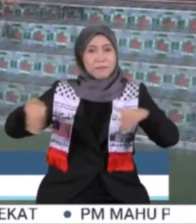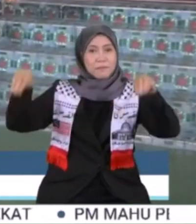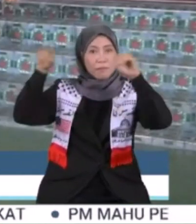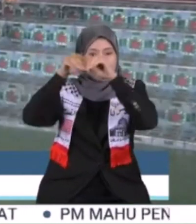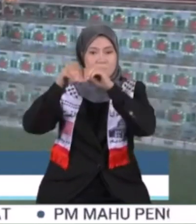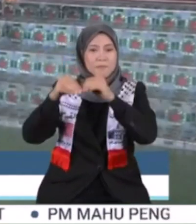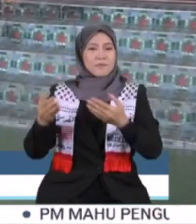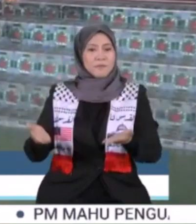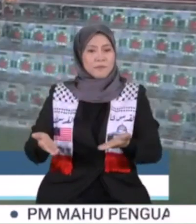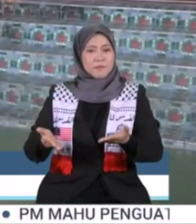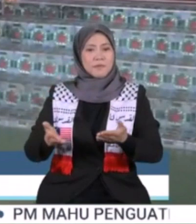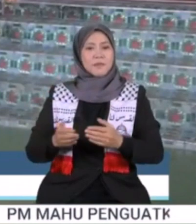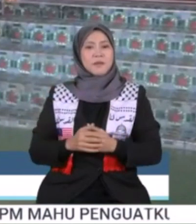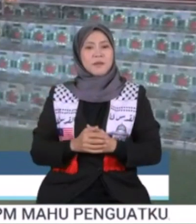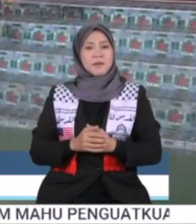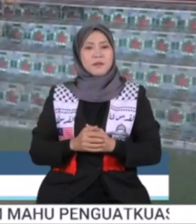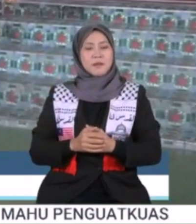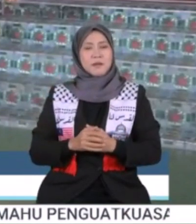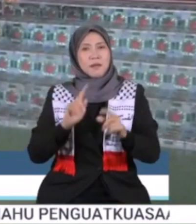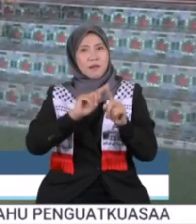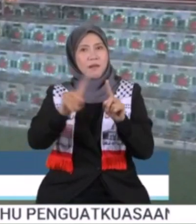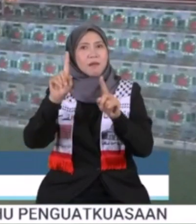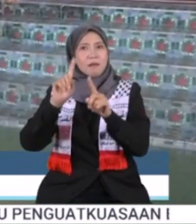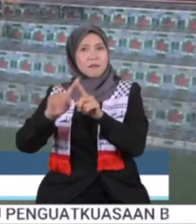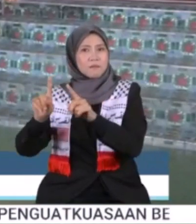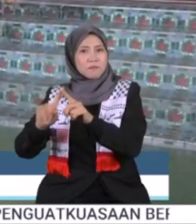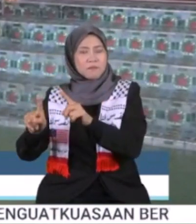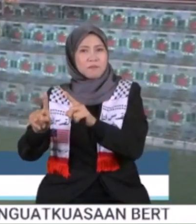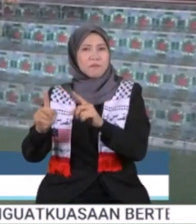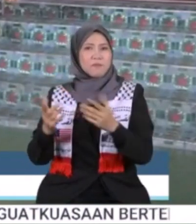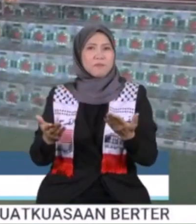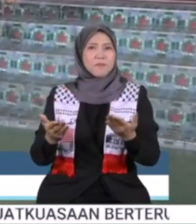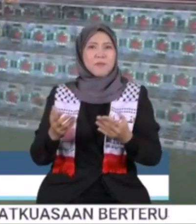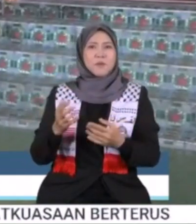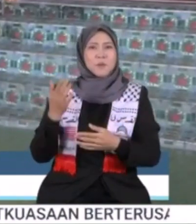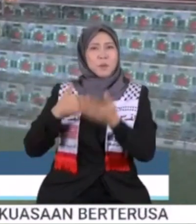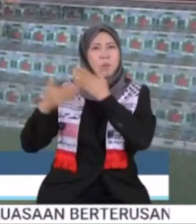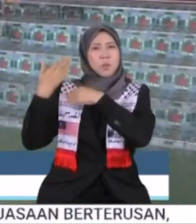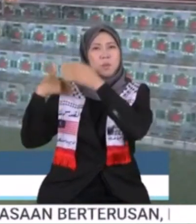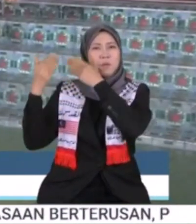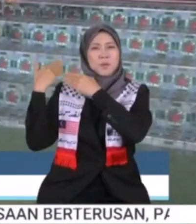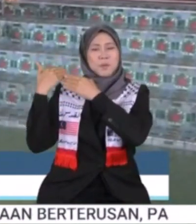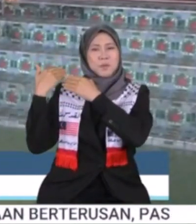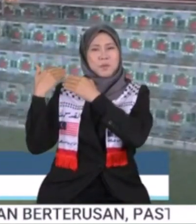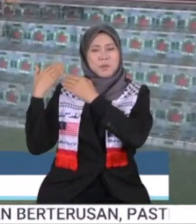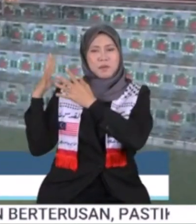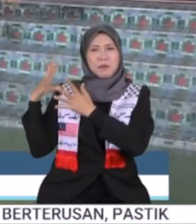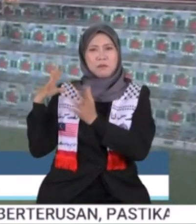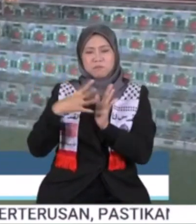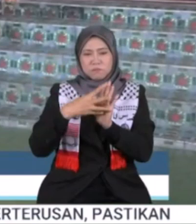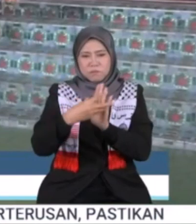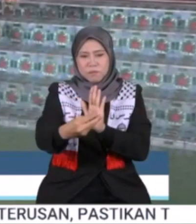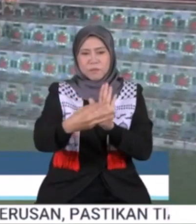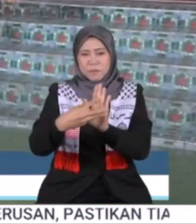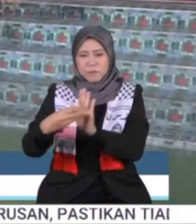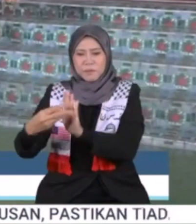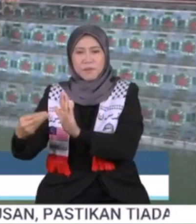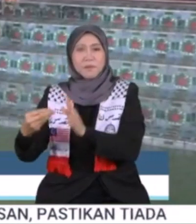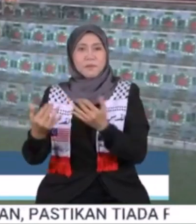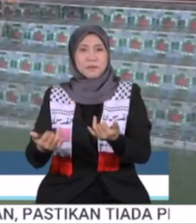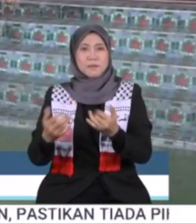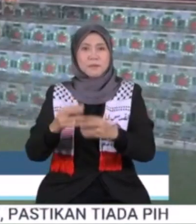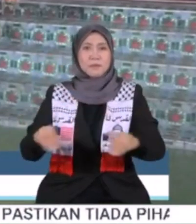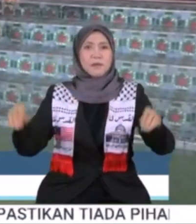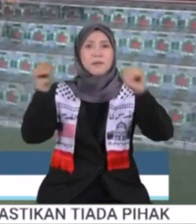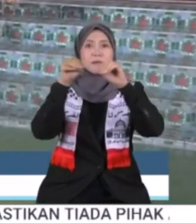ini merupakan campuran daripada pelbagai pengaruh sejak zaman terdahulu dan itu adalah keunikan yang ada pada